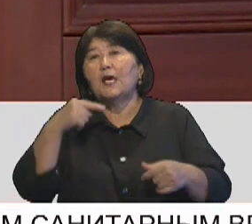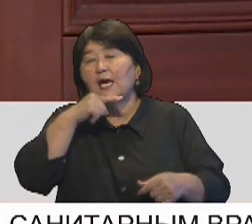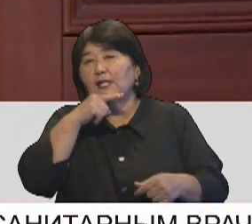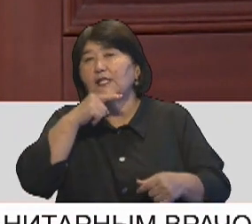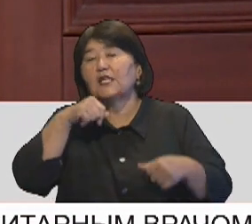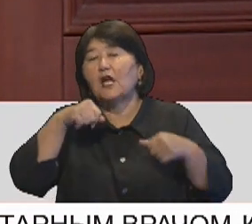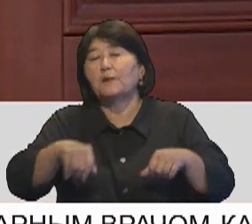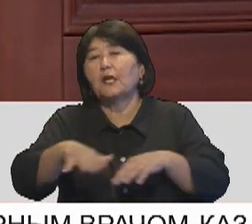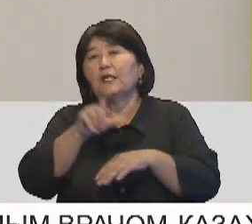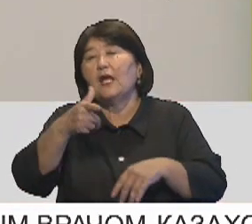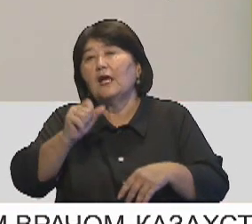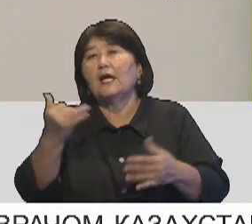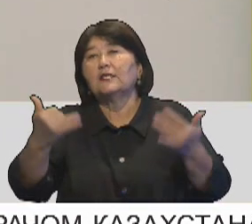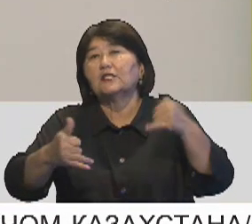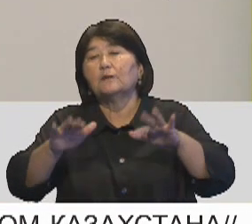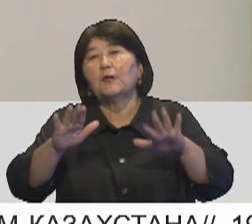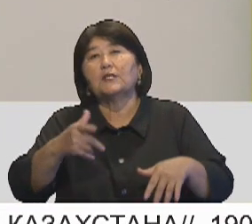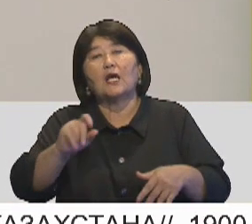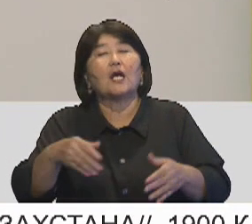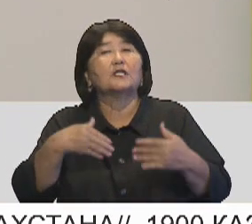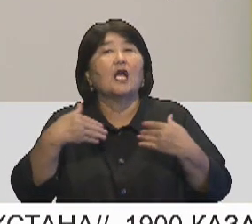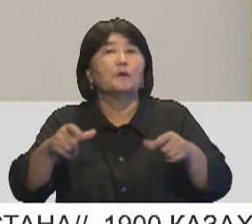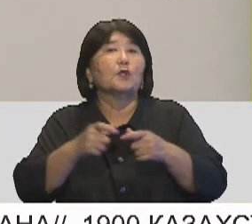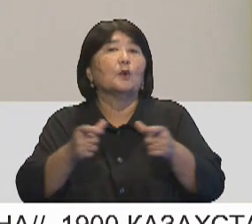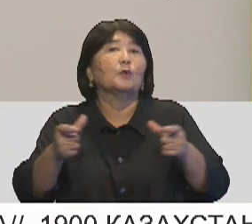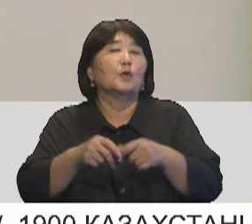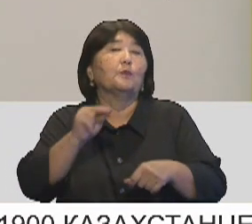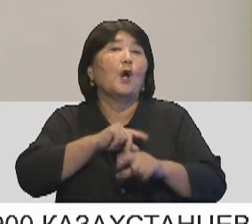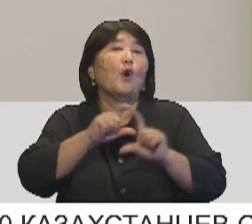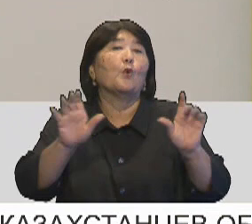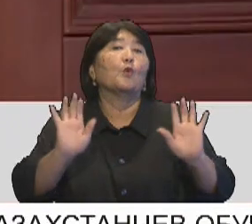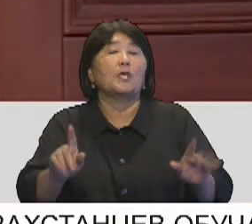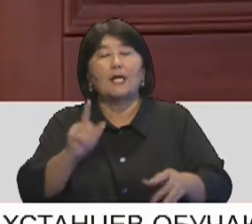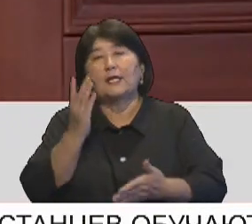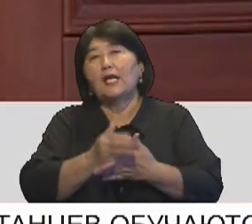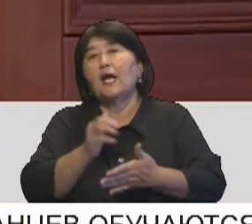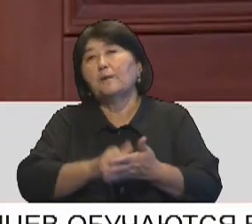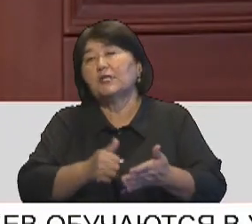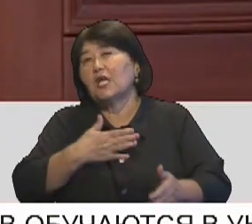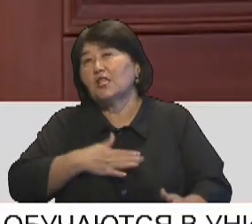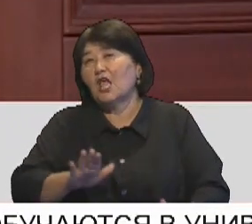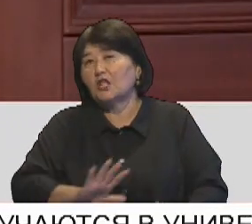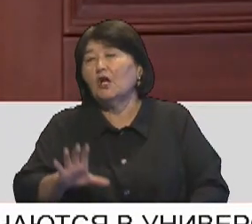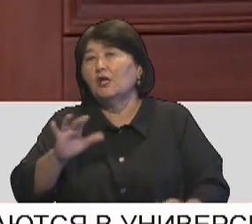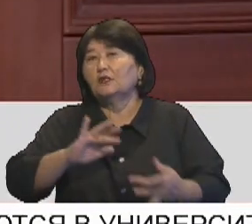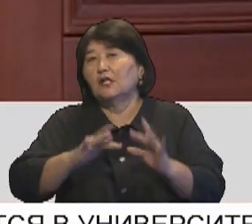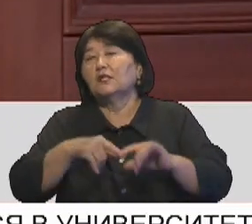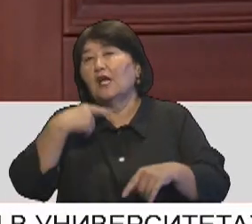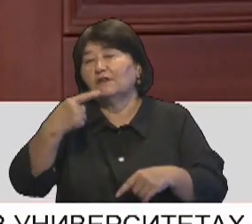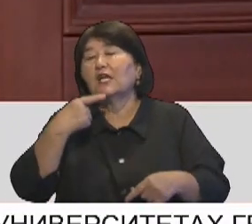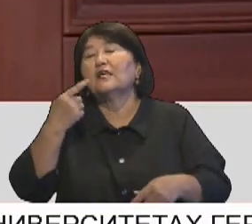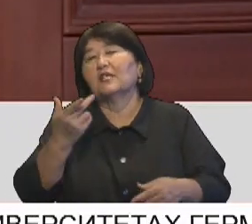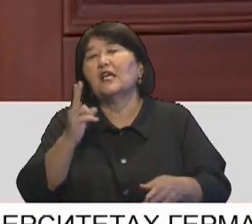права населения на газозаправочные станциях газ отпускается по талонам учреждениям это стало причиной недовольства в соцсетях высказывается